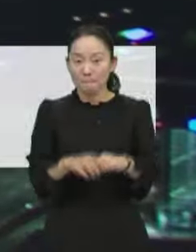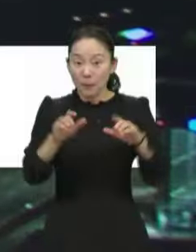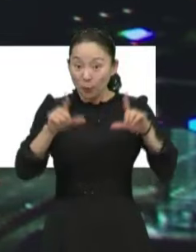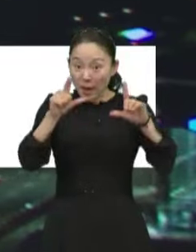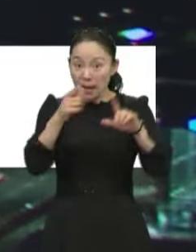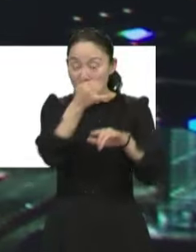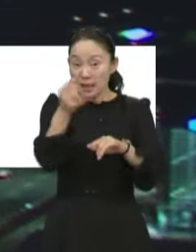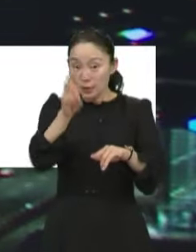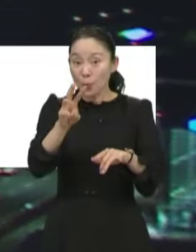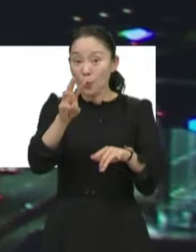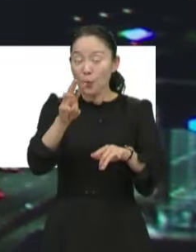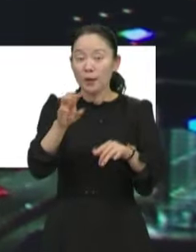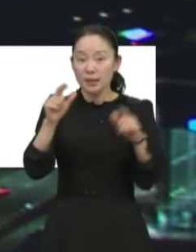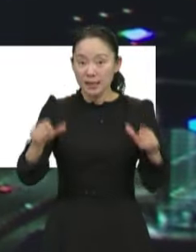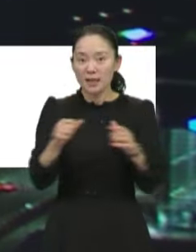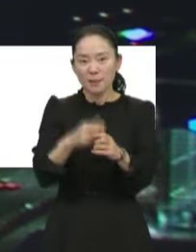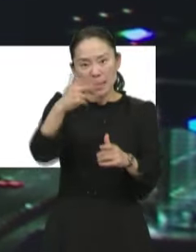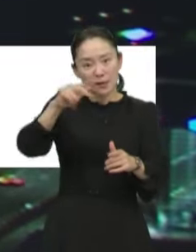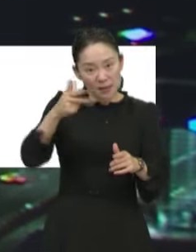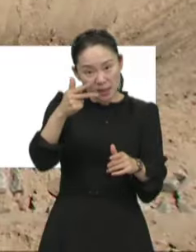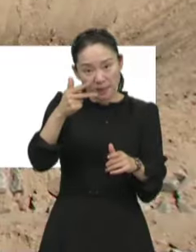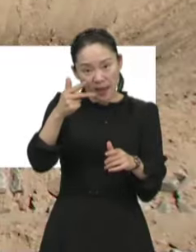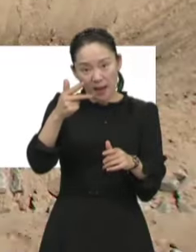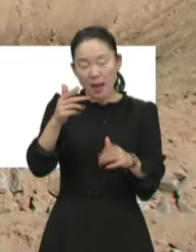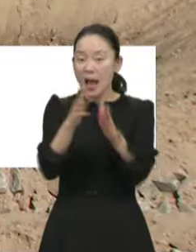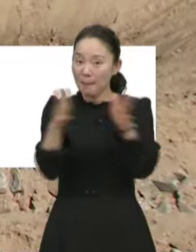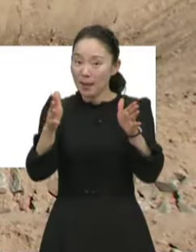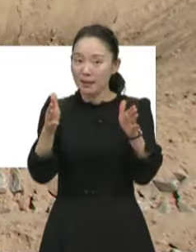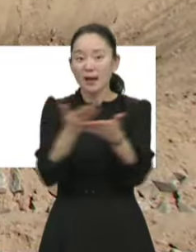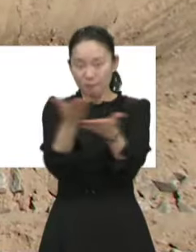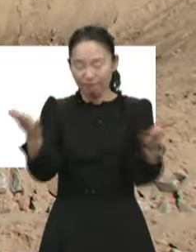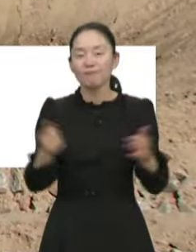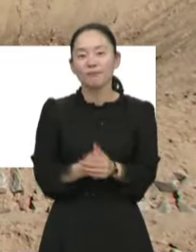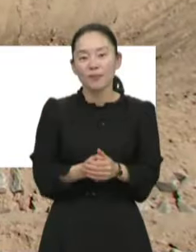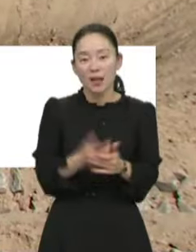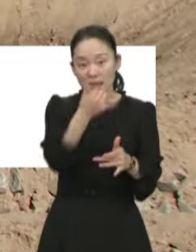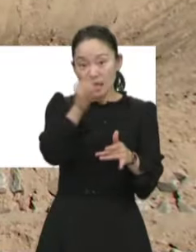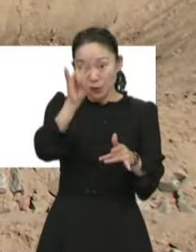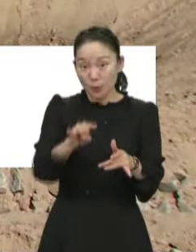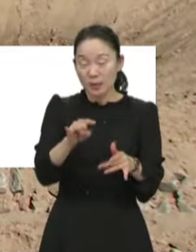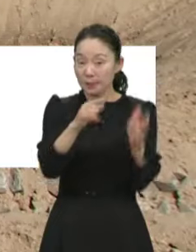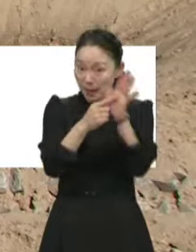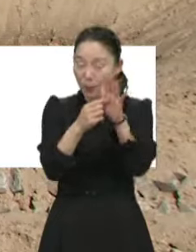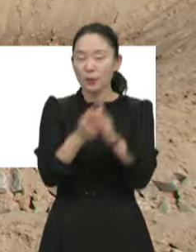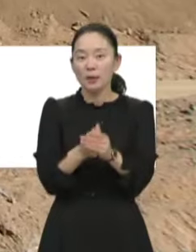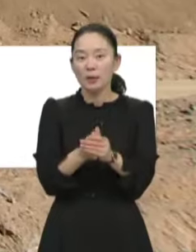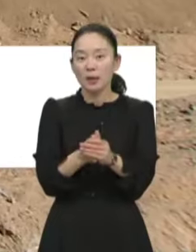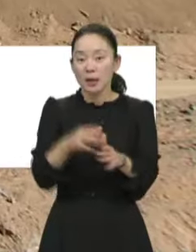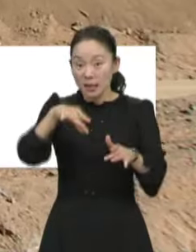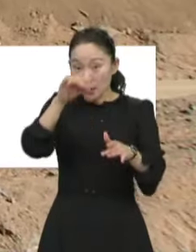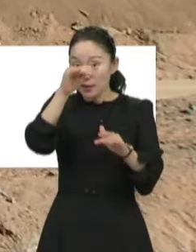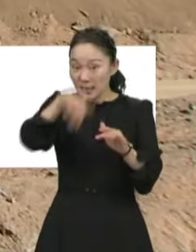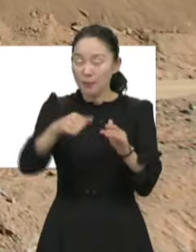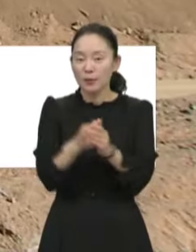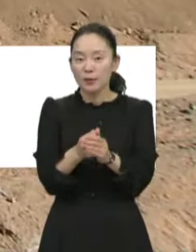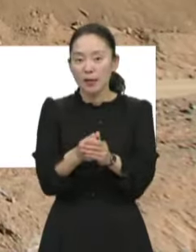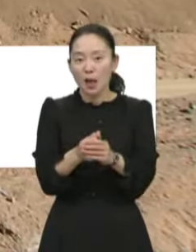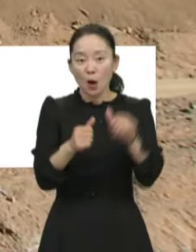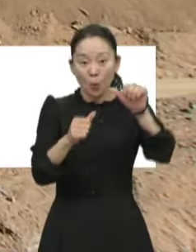올해 세종시에 8,700여 가구 규모의 아파트가 공급됩니다. 세종시에 따르면 올해 첫 삽을 뜨는